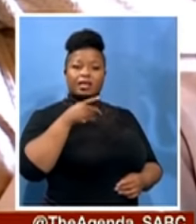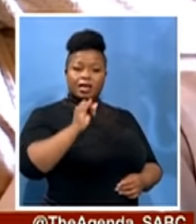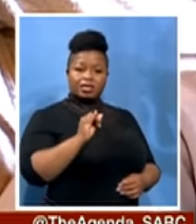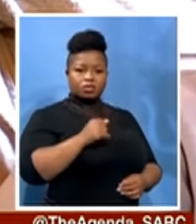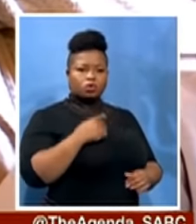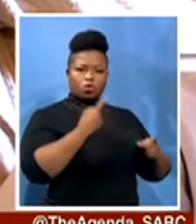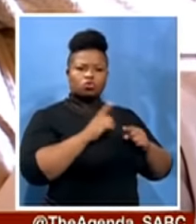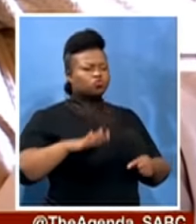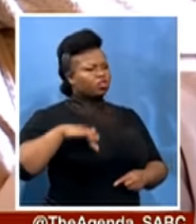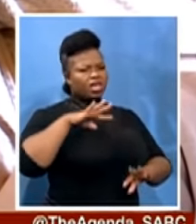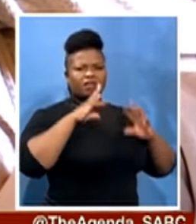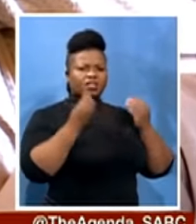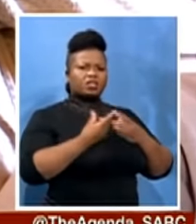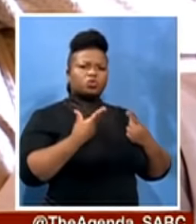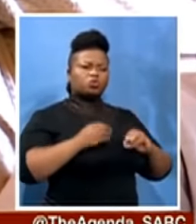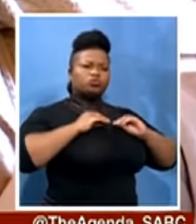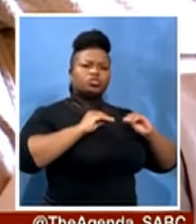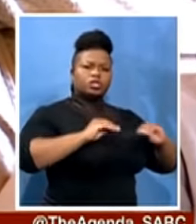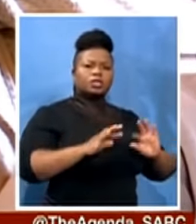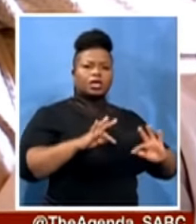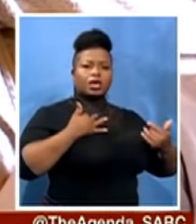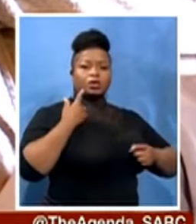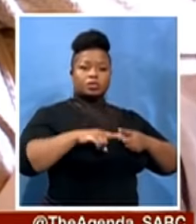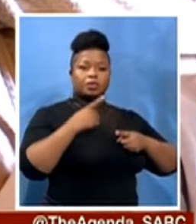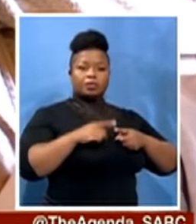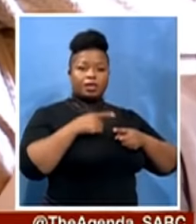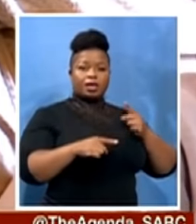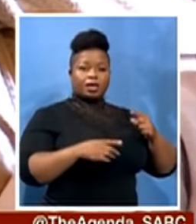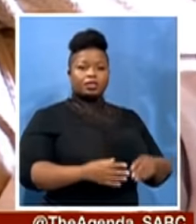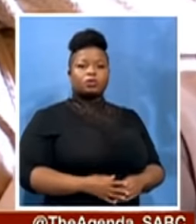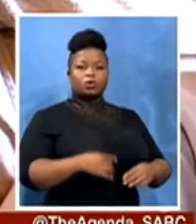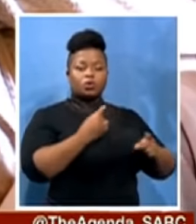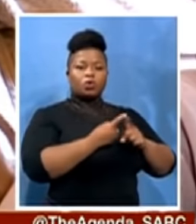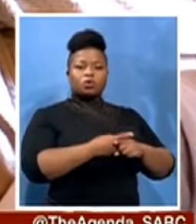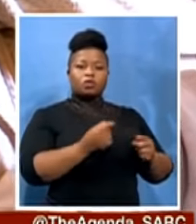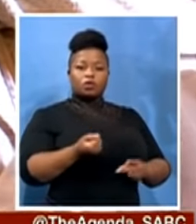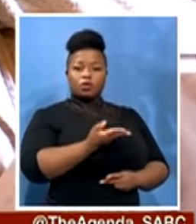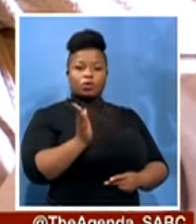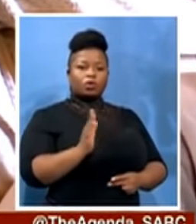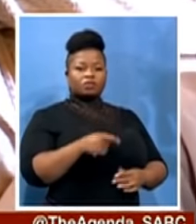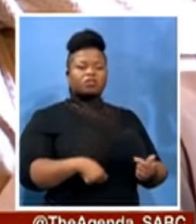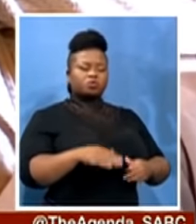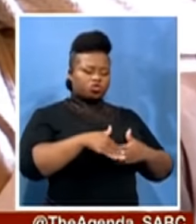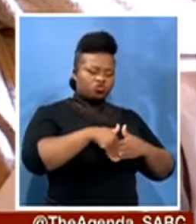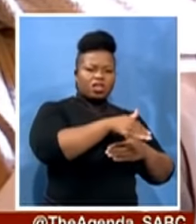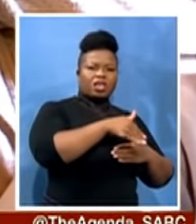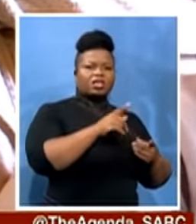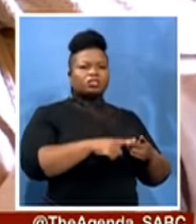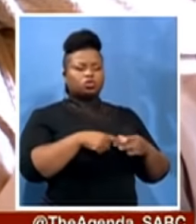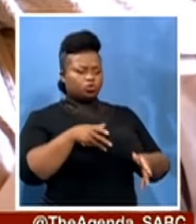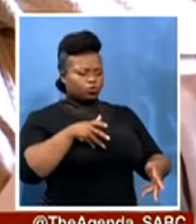ukudlala imidlalo edlalwayo. Ayiwukho umdlalo thina besingawudlala, from cricket to soccer to rugby,